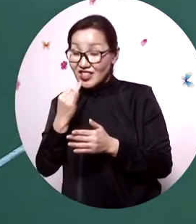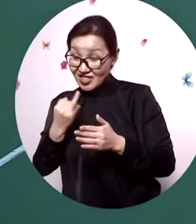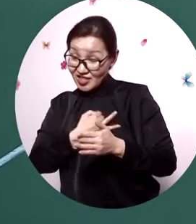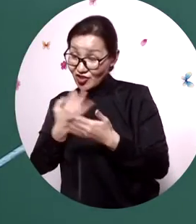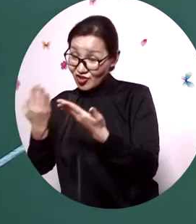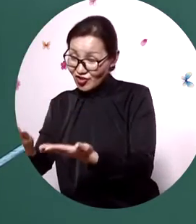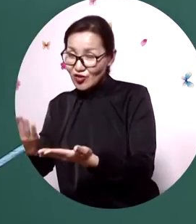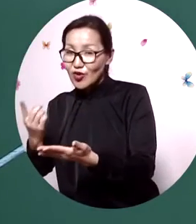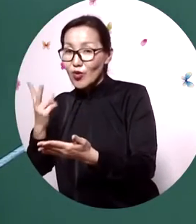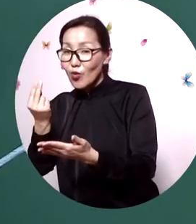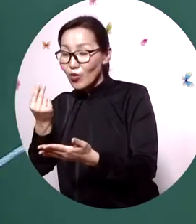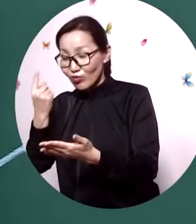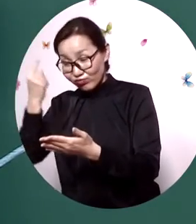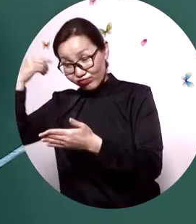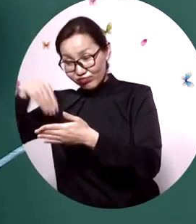үнэмшүүлж чадсан.